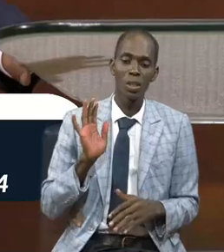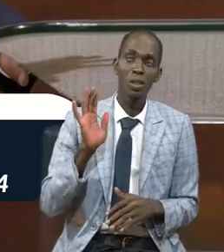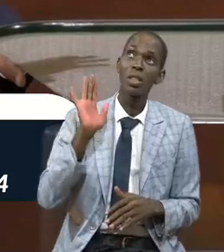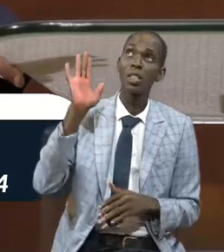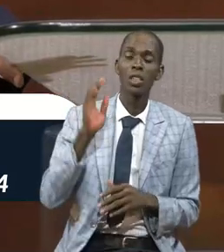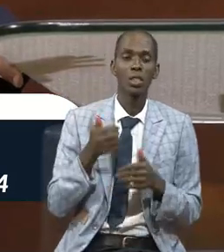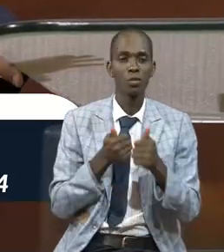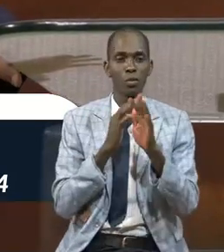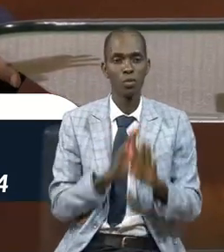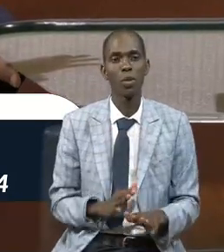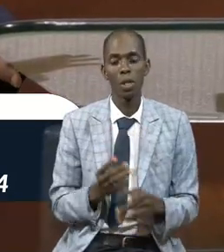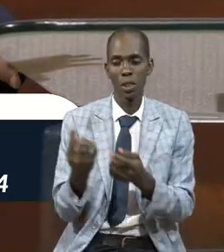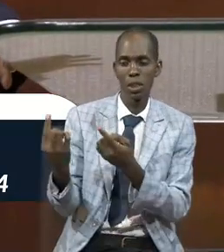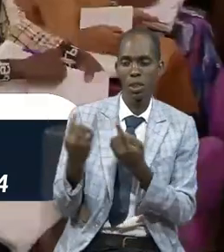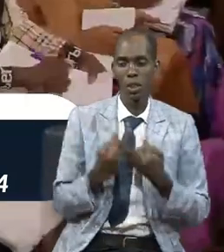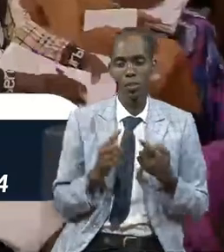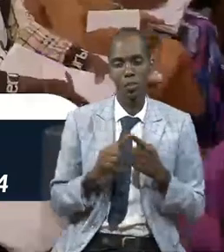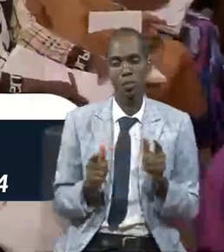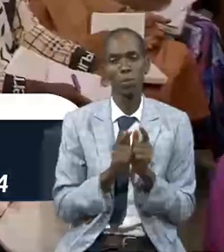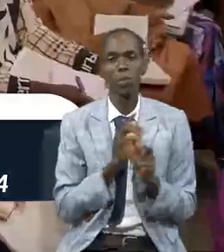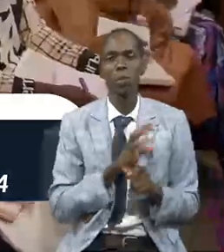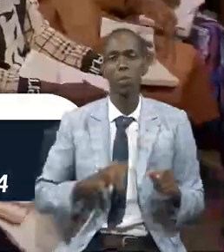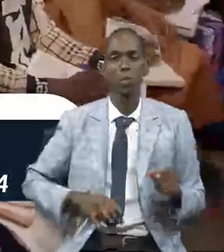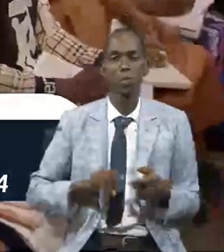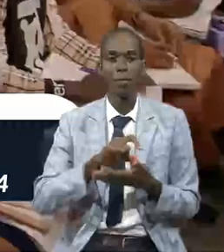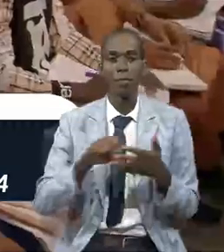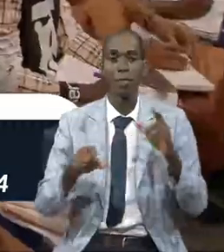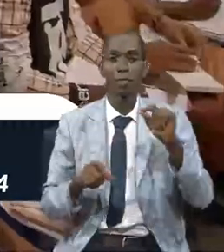disciples s'approchèrent de lui. Nous allons au verset 20.